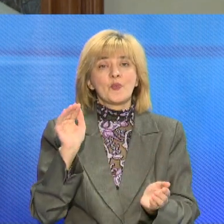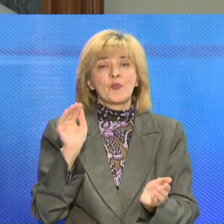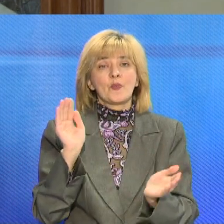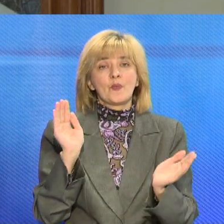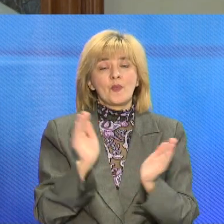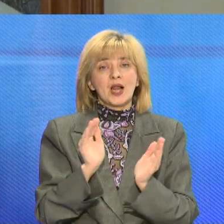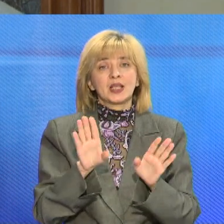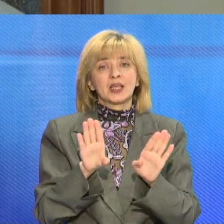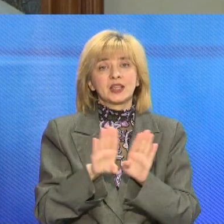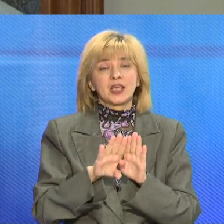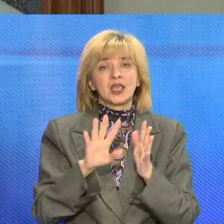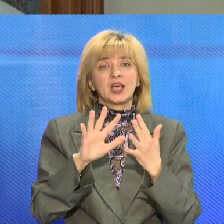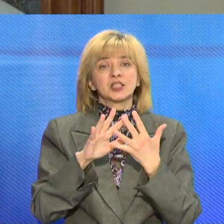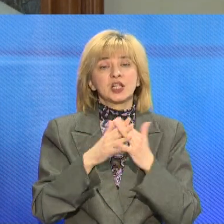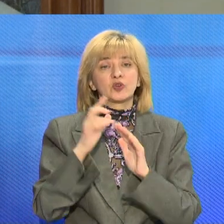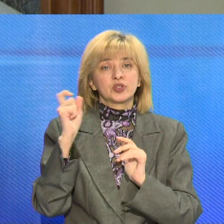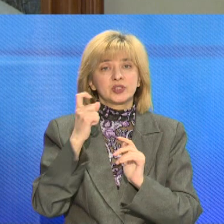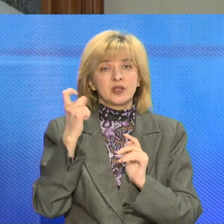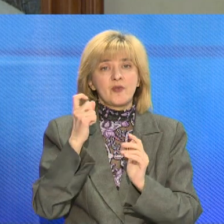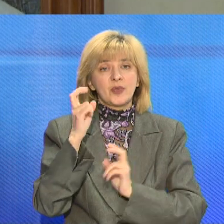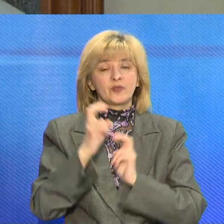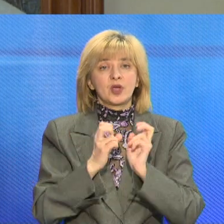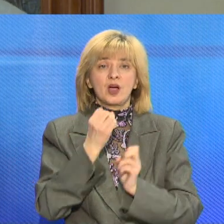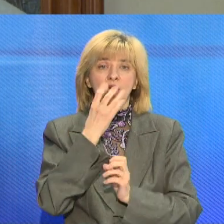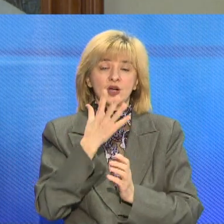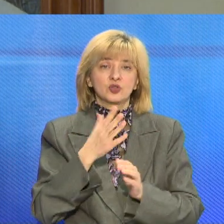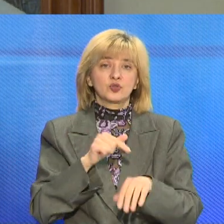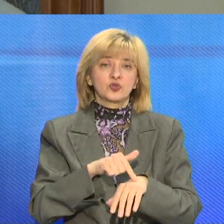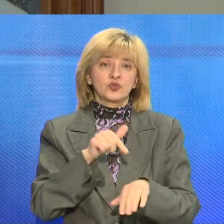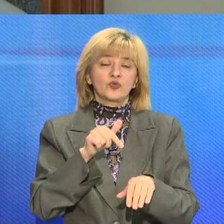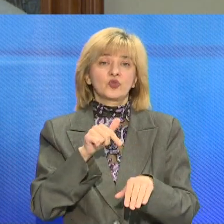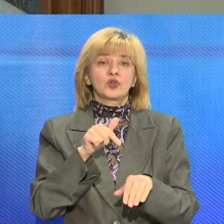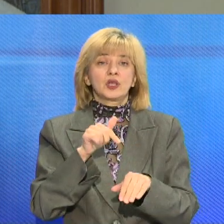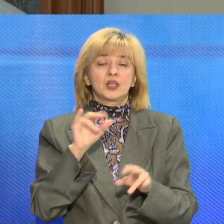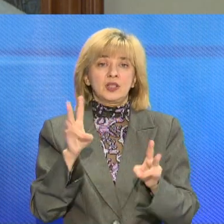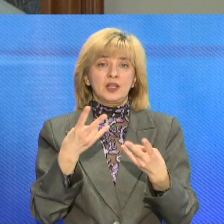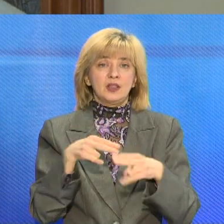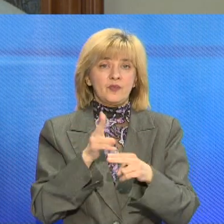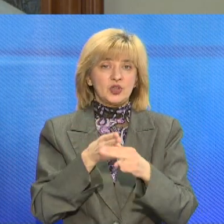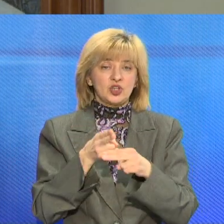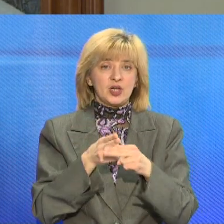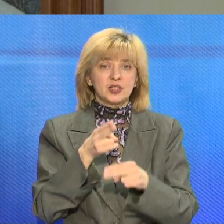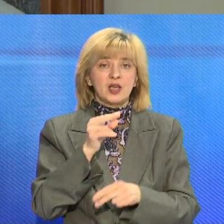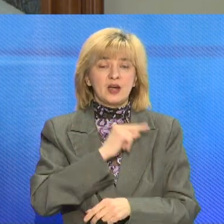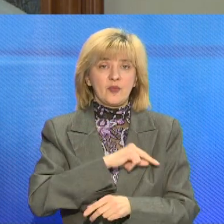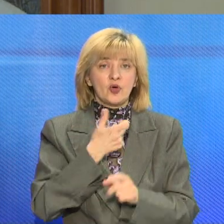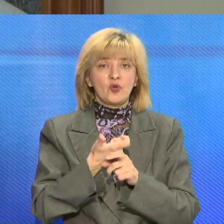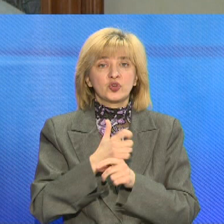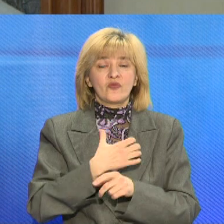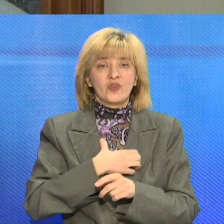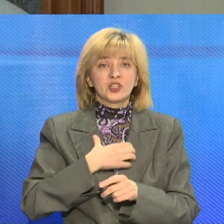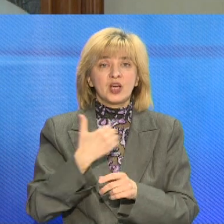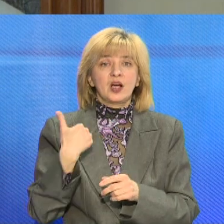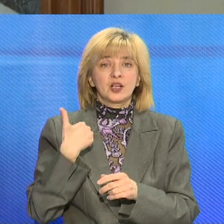такие сельхозпредприятия довольно-таки себя хорошо чувствуют на плаву, и не надо им мешать работать. Это очень важно, конечно. Хотелось бы